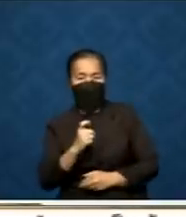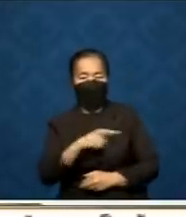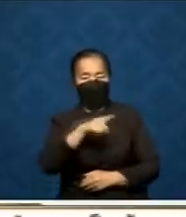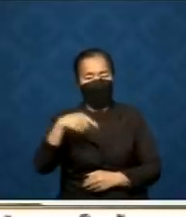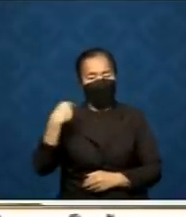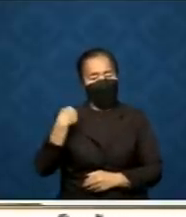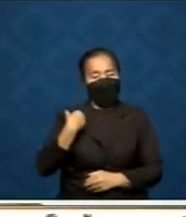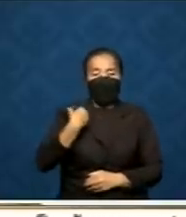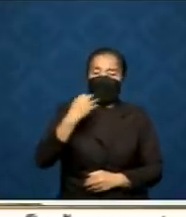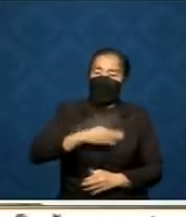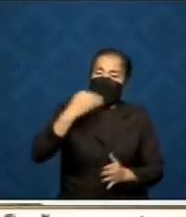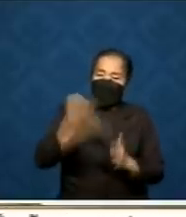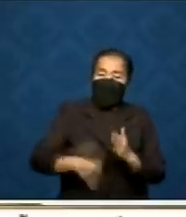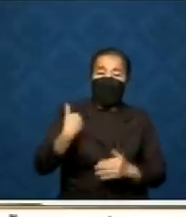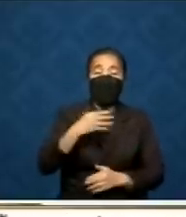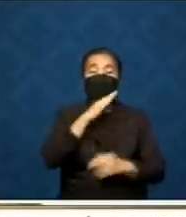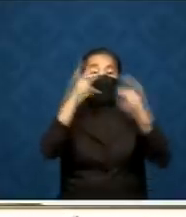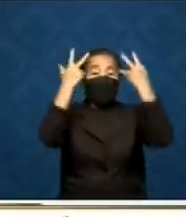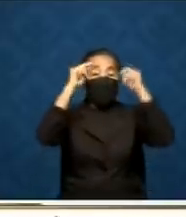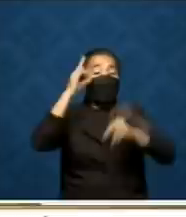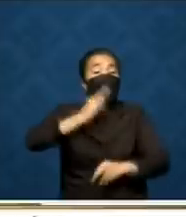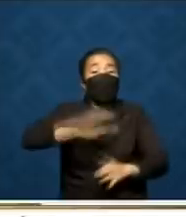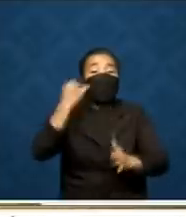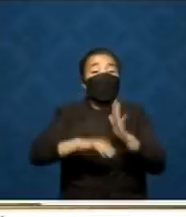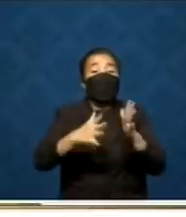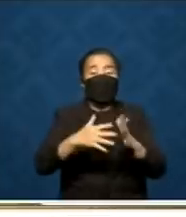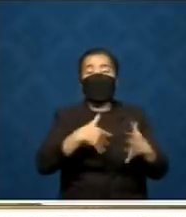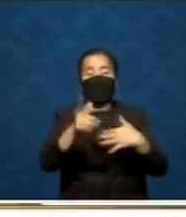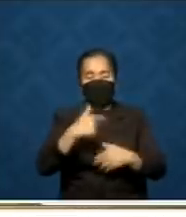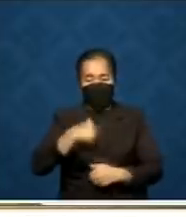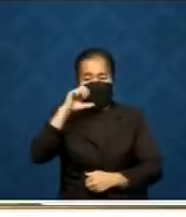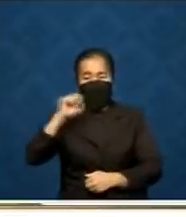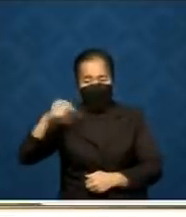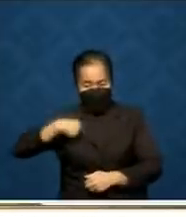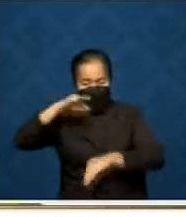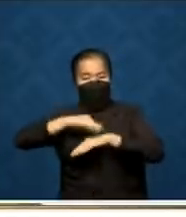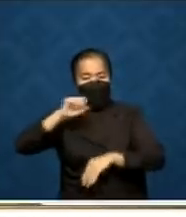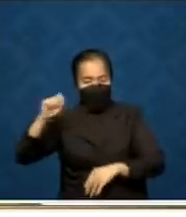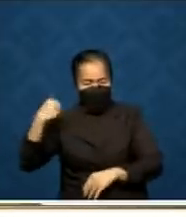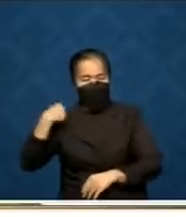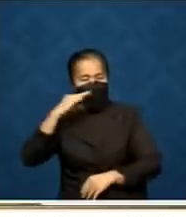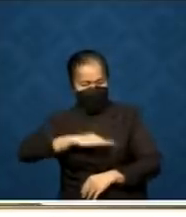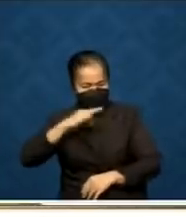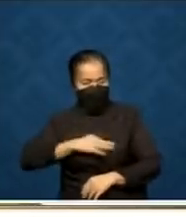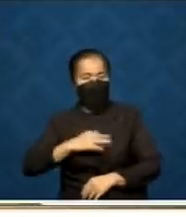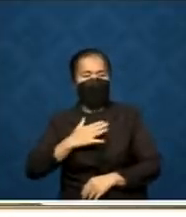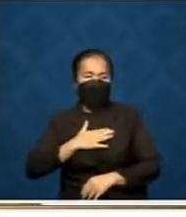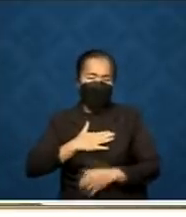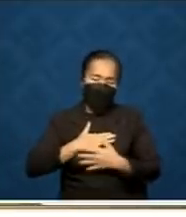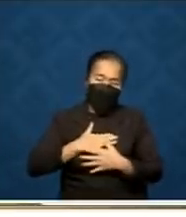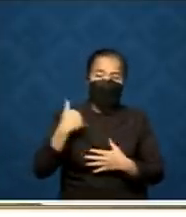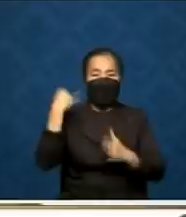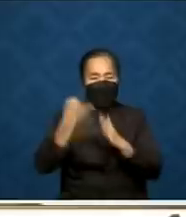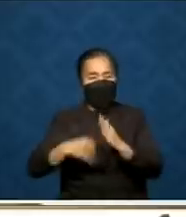ผิดนะคะท่านนายกไม่รู้สึกว่าผิดผมเป็นศ.ตัวเล็กๆเป็นกลไกหนึ่งของประเทศแม้ไม่ใช่ฝ่าย